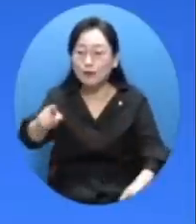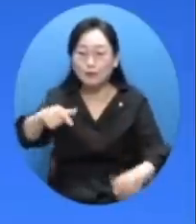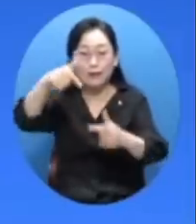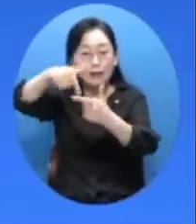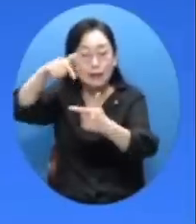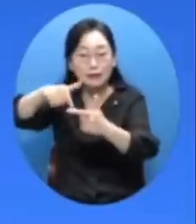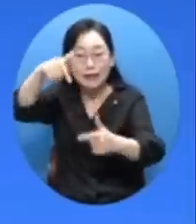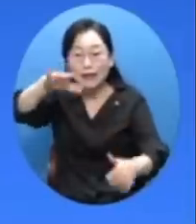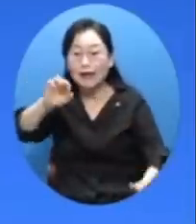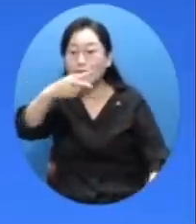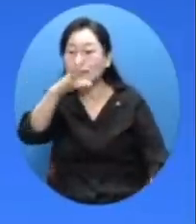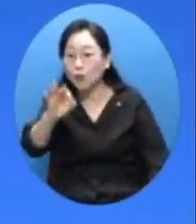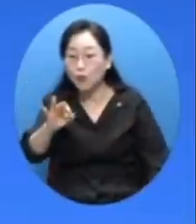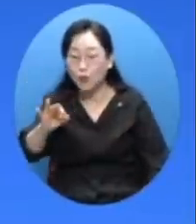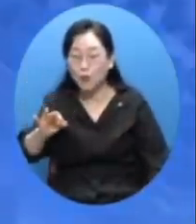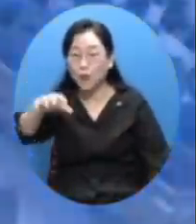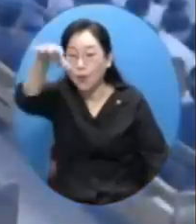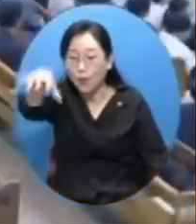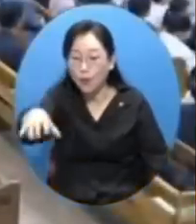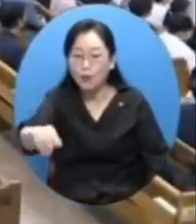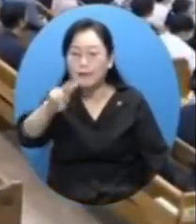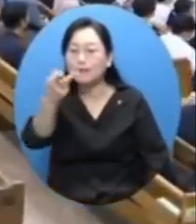짓고 할렐루야